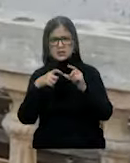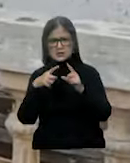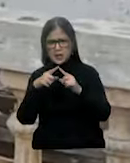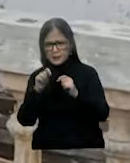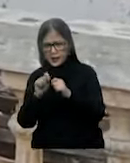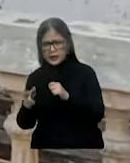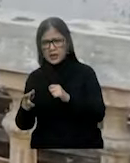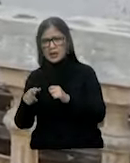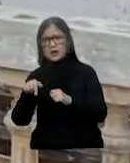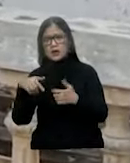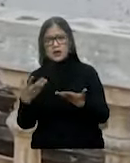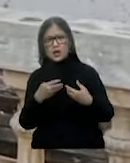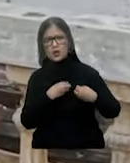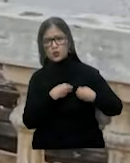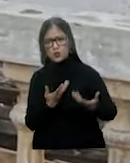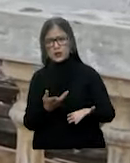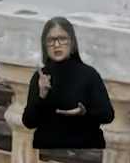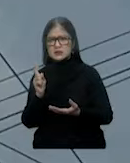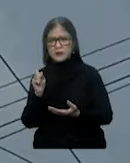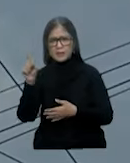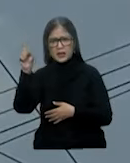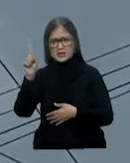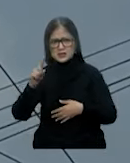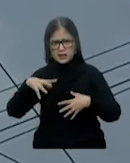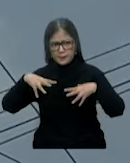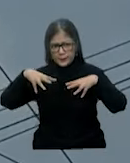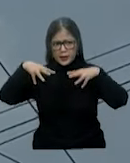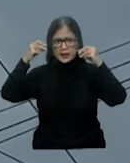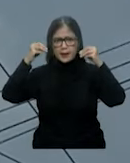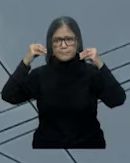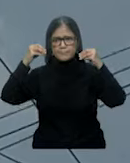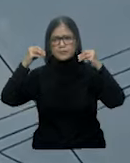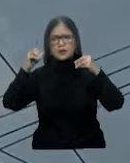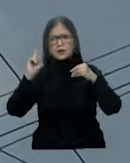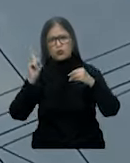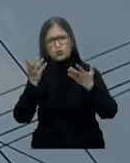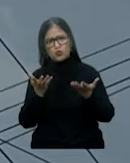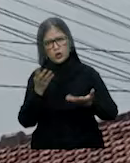potensi kerugian akibat pemadaman listrik saat proses pemindahan tiang listrik ke lokasi baru.